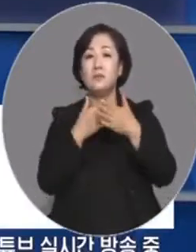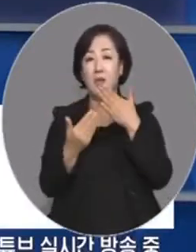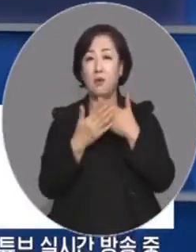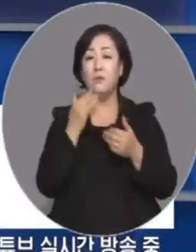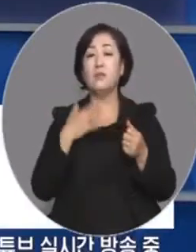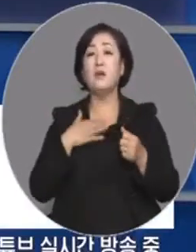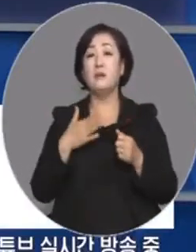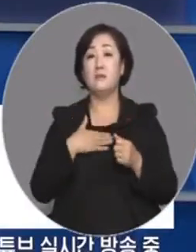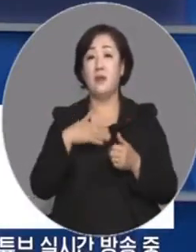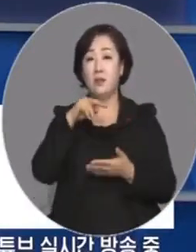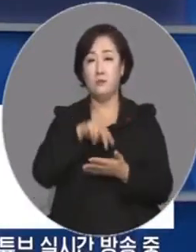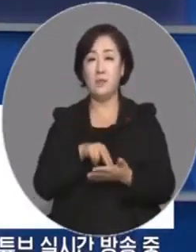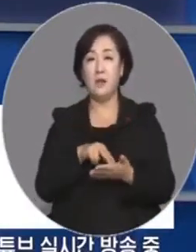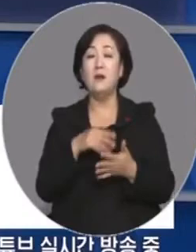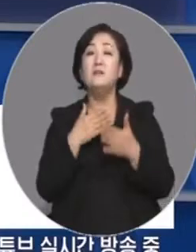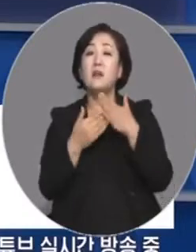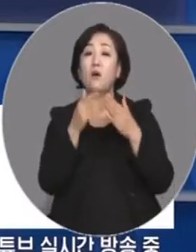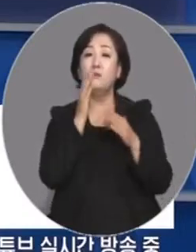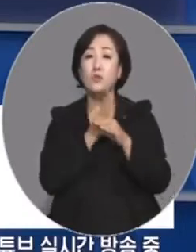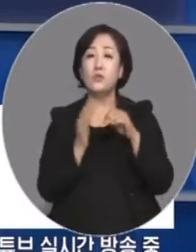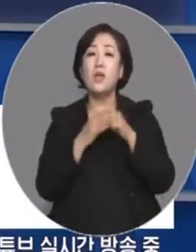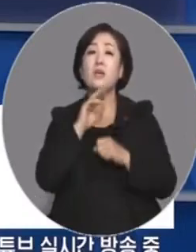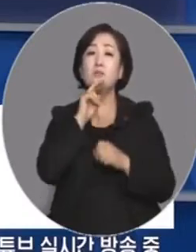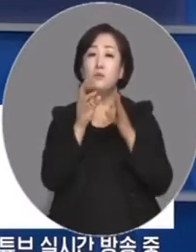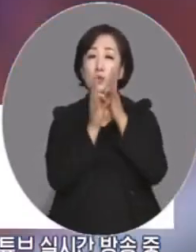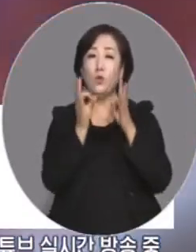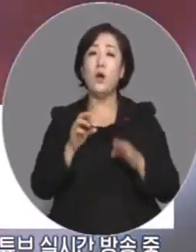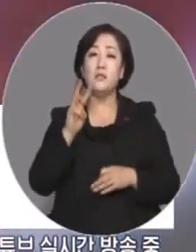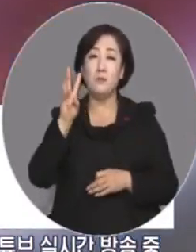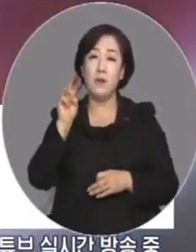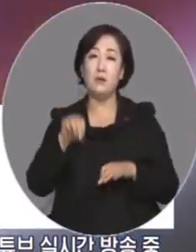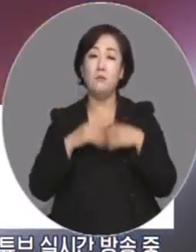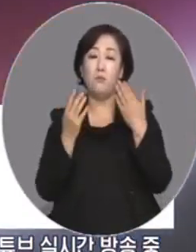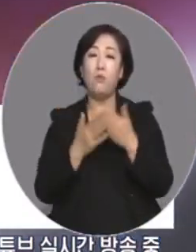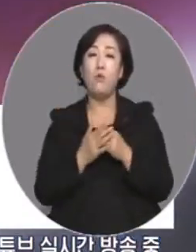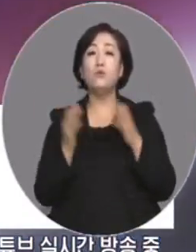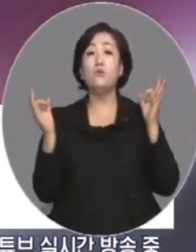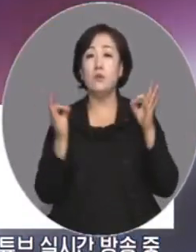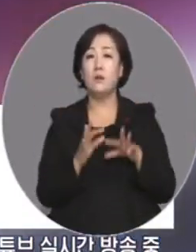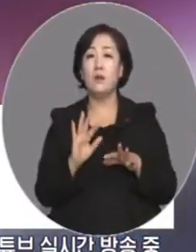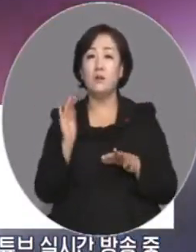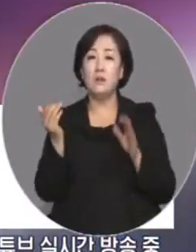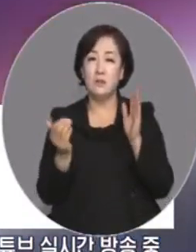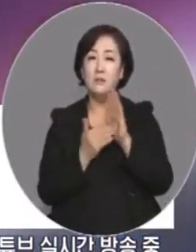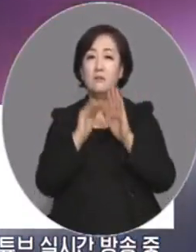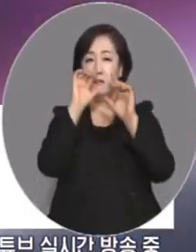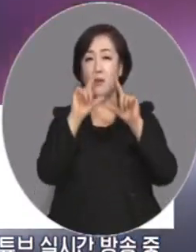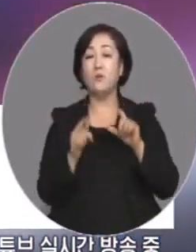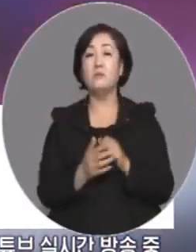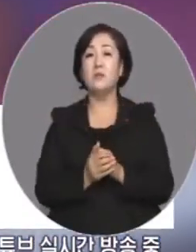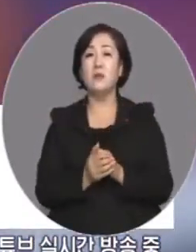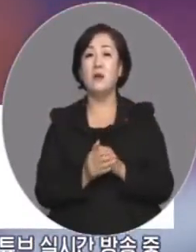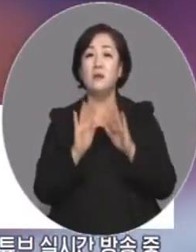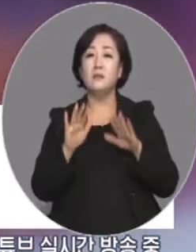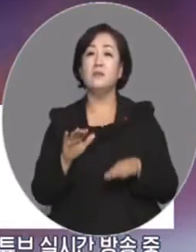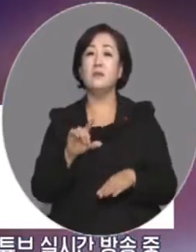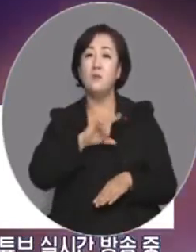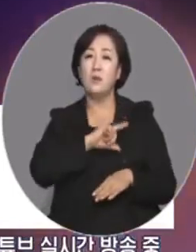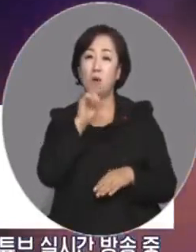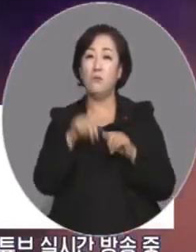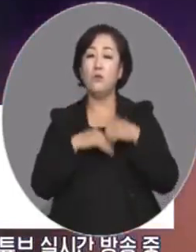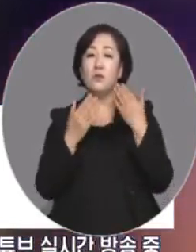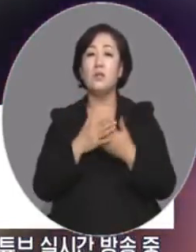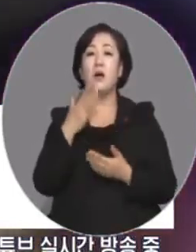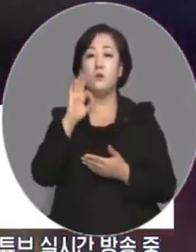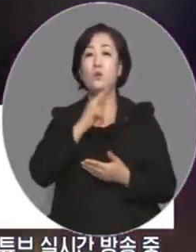저는 이제 체험을 해보니까 20분도 안 돼서 그 3만 원을 모두 잃는 이렇게 됐습니다. 제가 잃은 만큼 이 칩을 딴